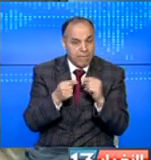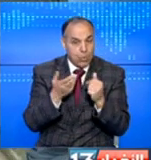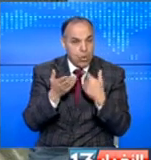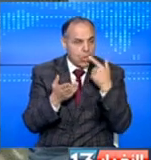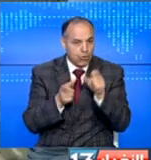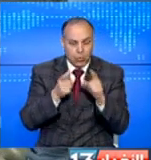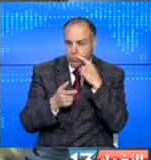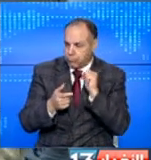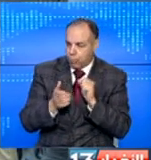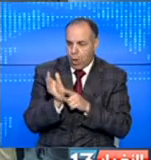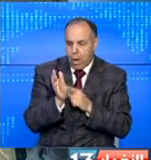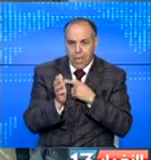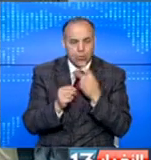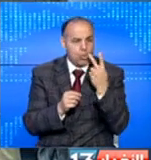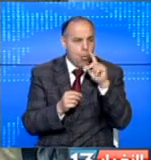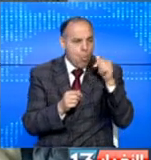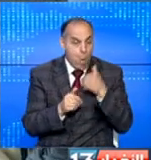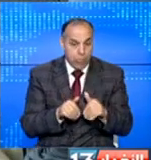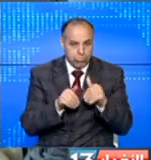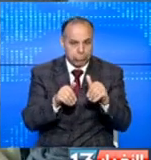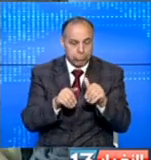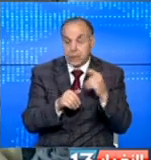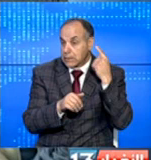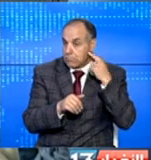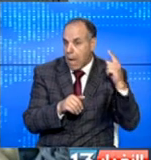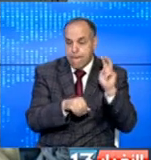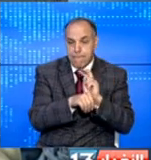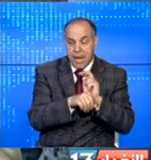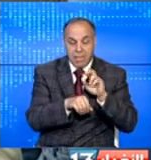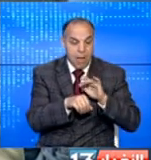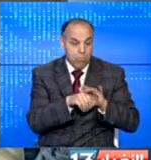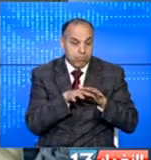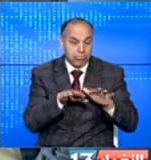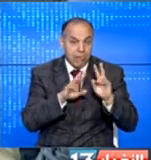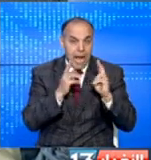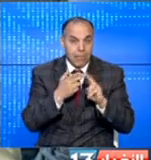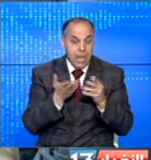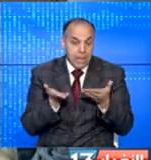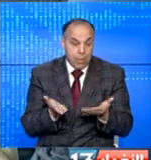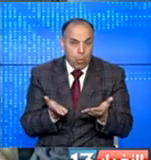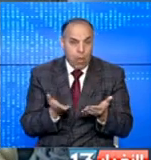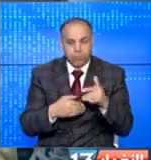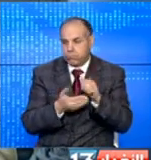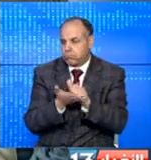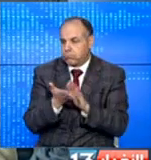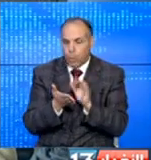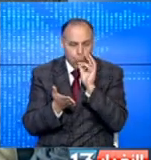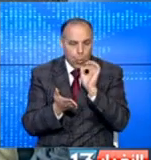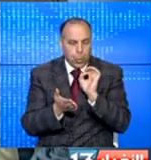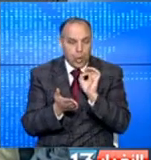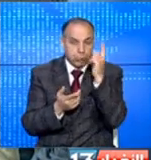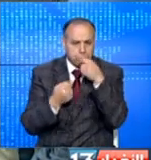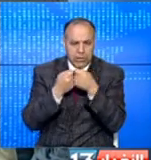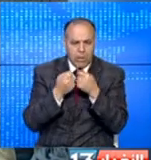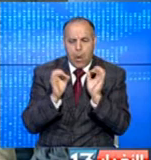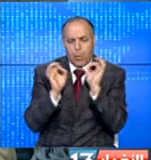التزام الناس، يفسر اللي مدة شهرين توا عنا من اللي ظهر المرض هذا والوباء هذا في العالم إلى حد الآن لم نسجل حالات مشتبهة